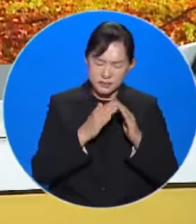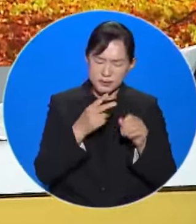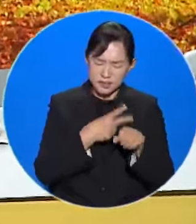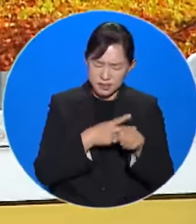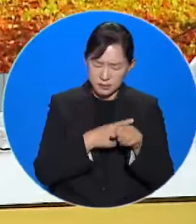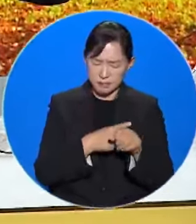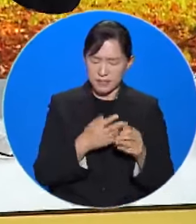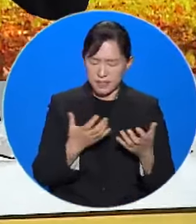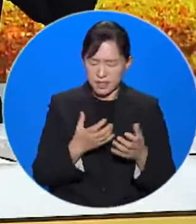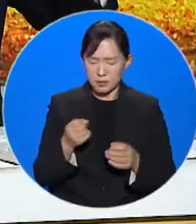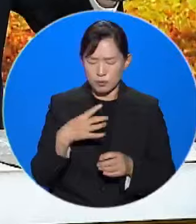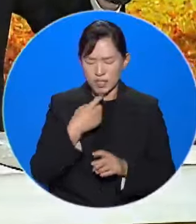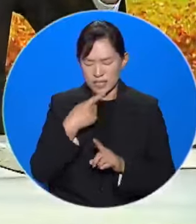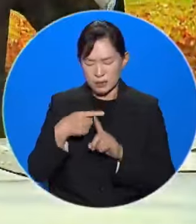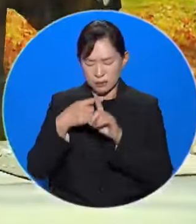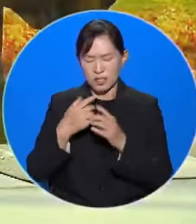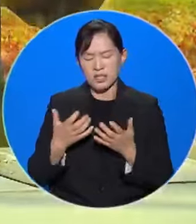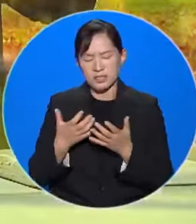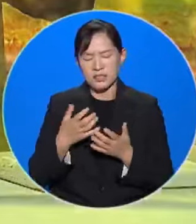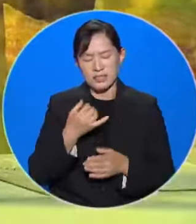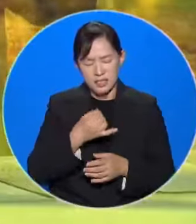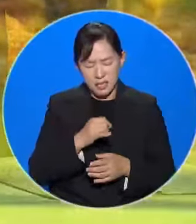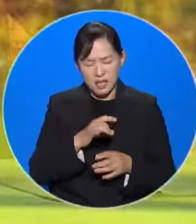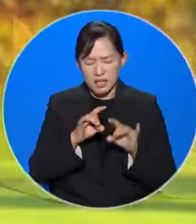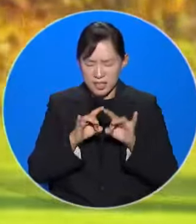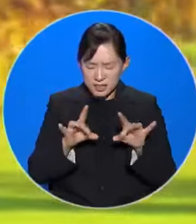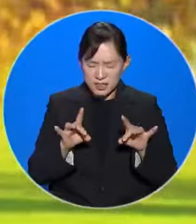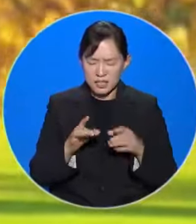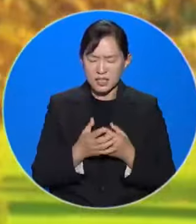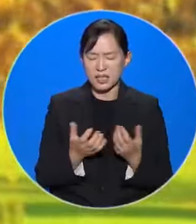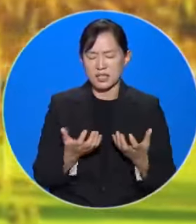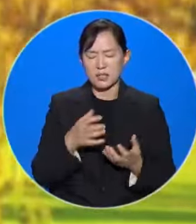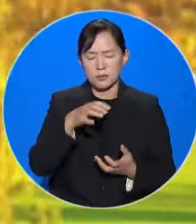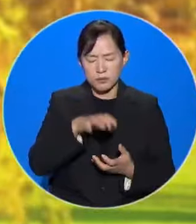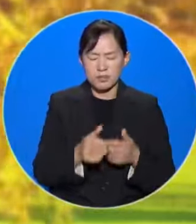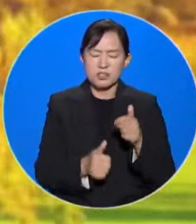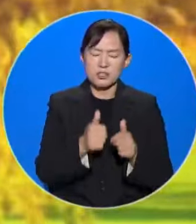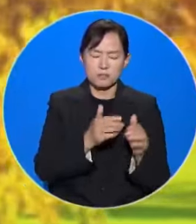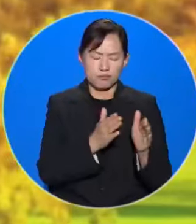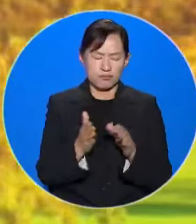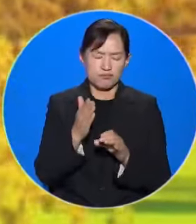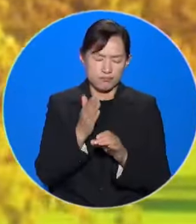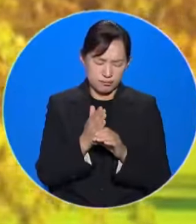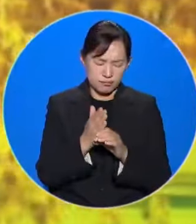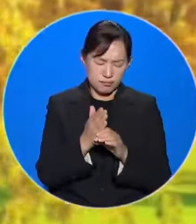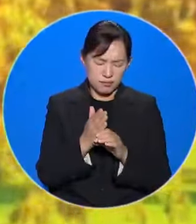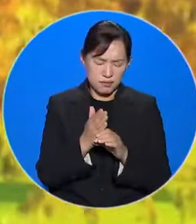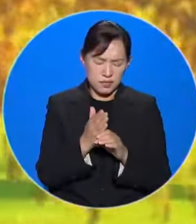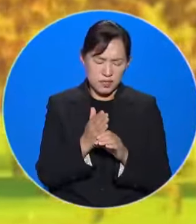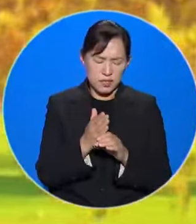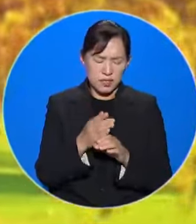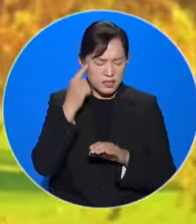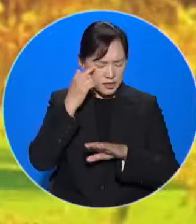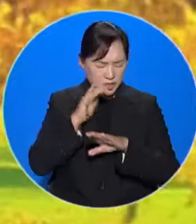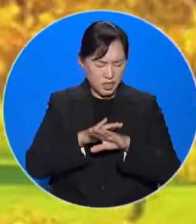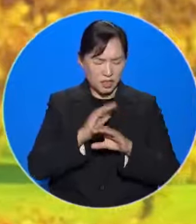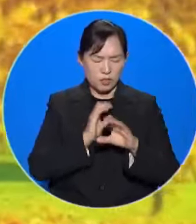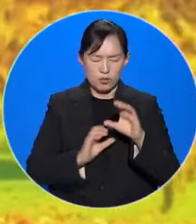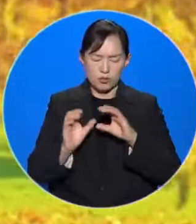따님 또 간호사로 일하는 우리 따님 하나님 각자의 하나님 일터에서 시험을 준비하고 있습니다. 저들에게 지혜를